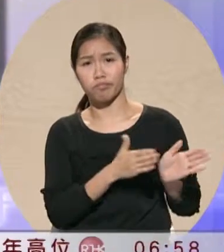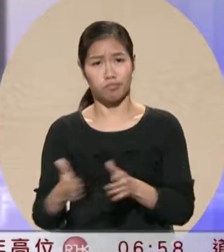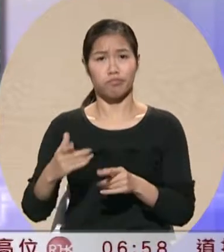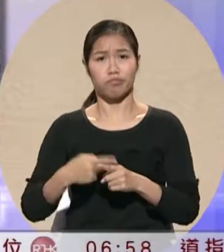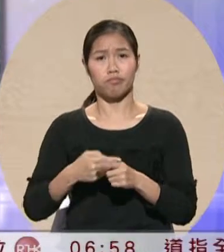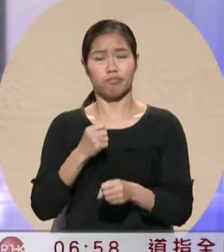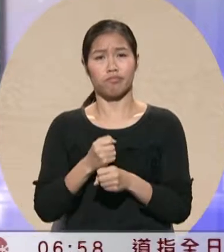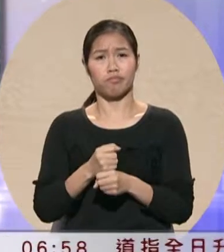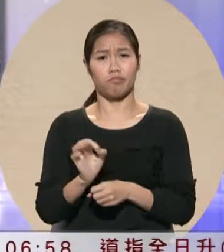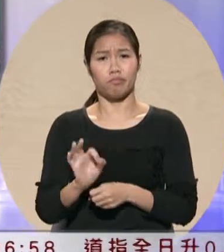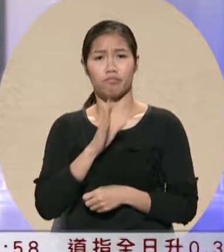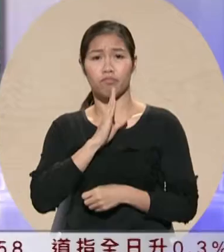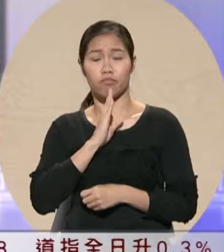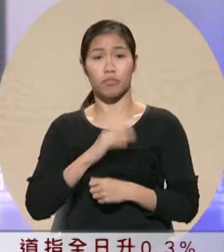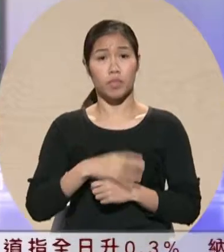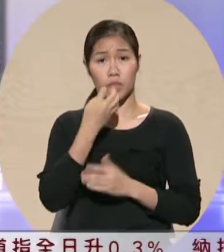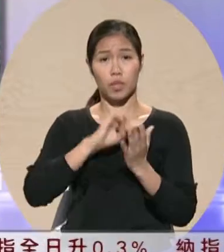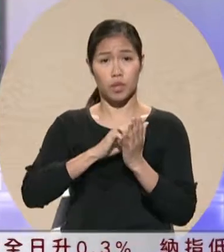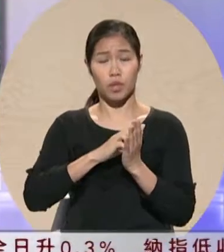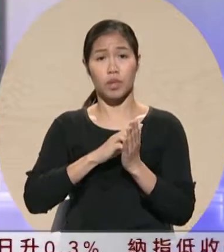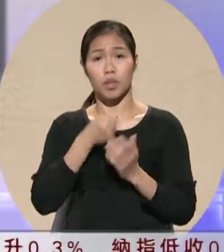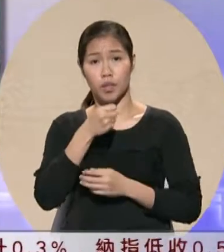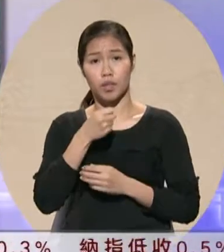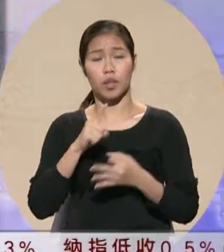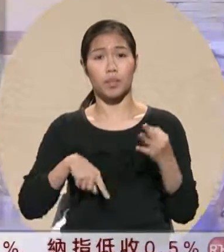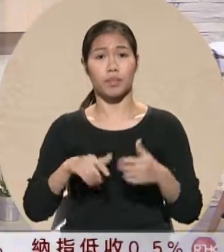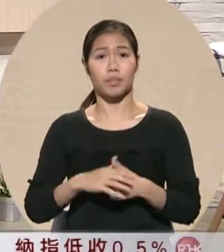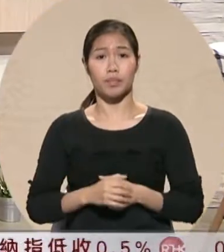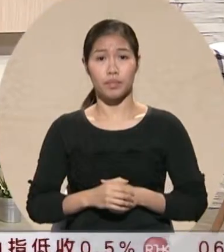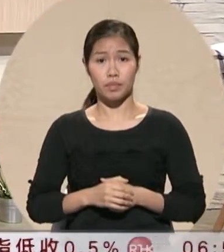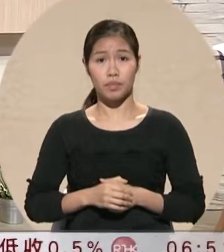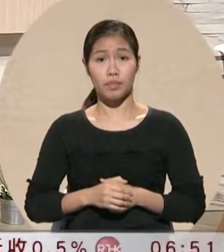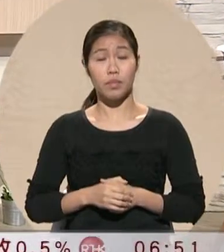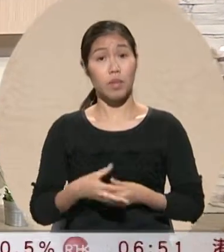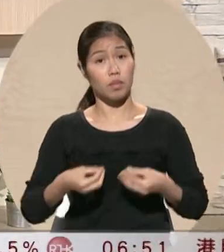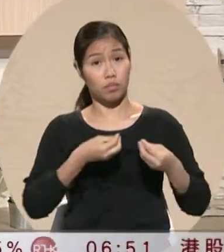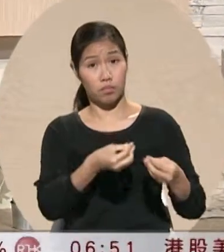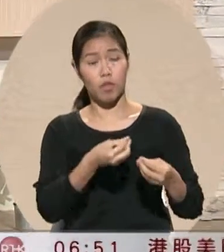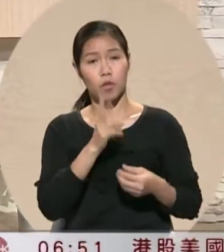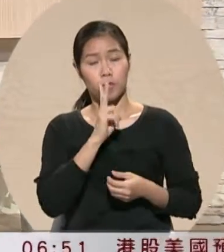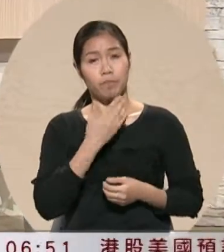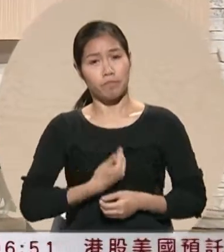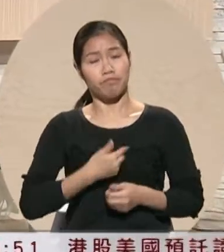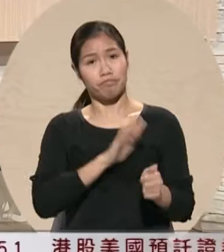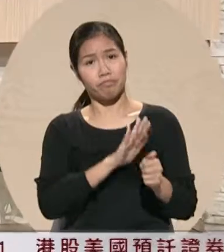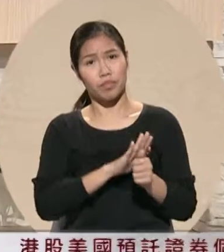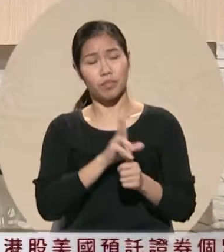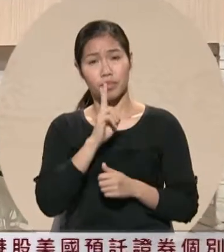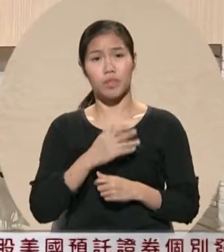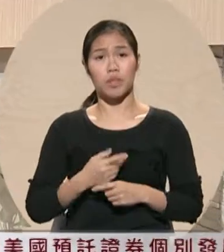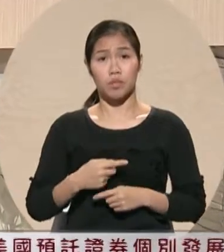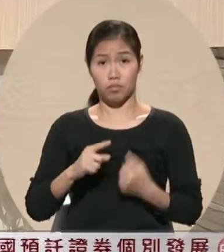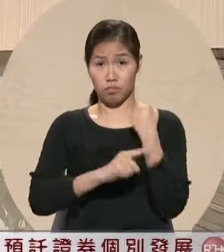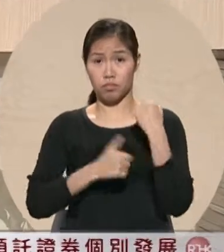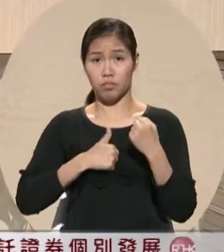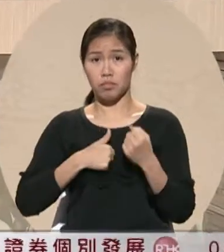事不做兼且无谓。香港电台记者王慧培报道。 提供協助好友善，不過重點是由律師